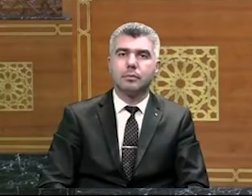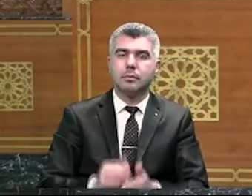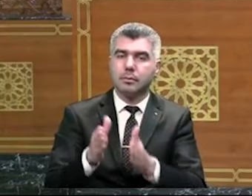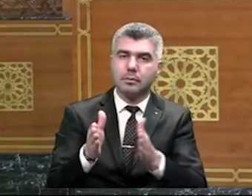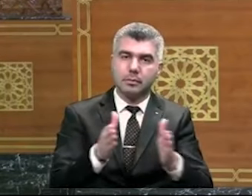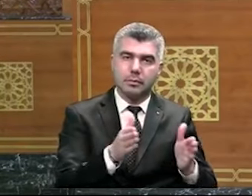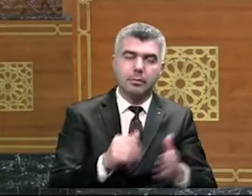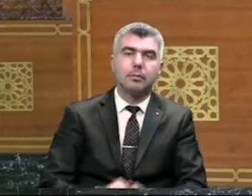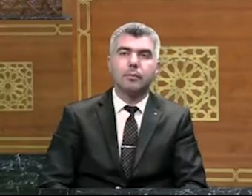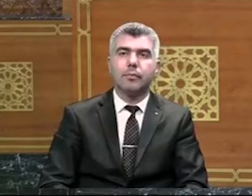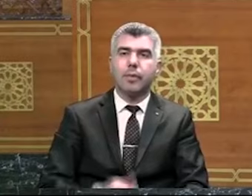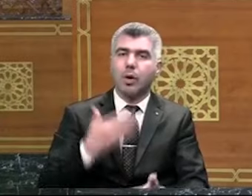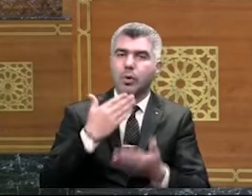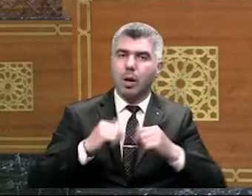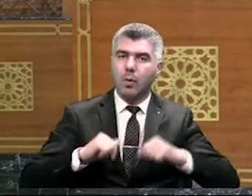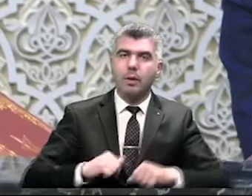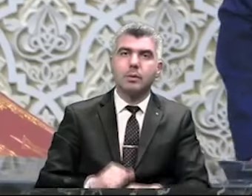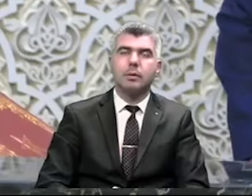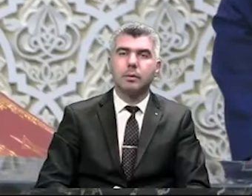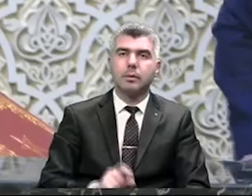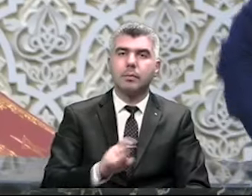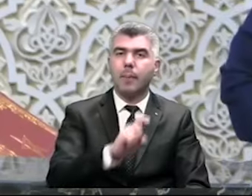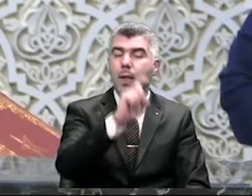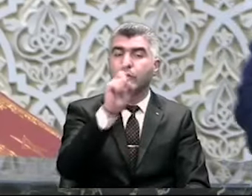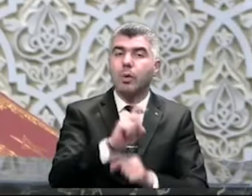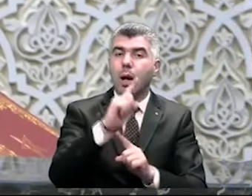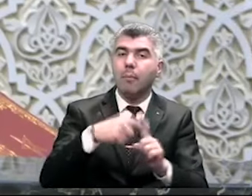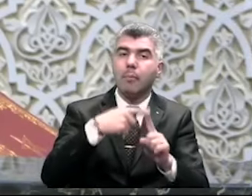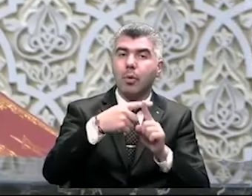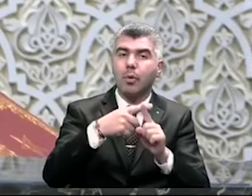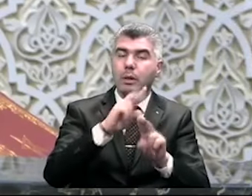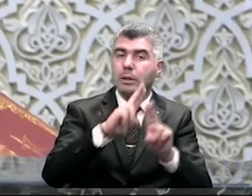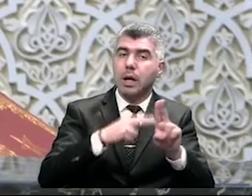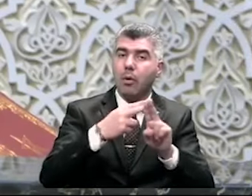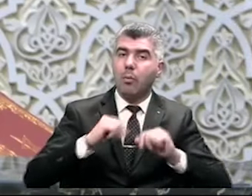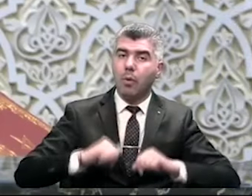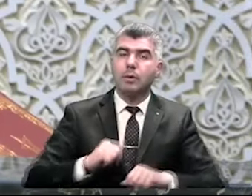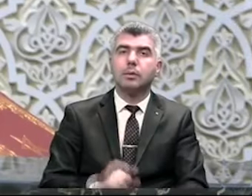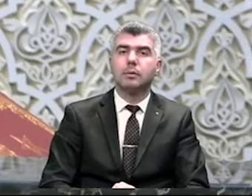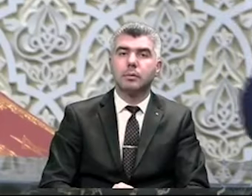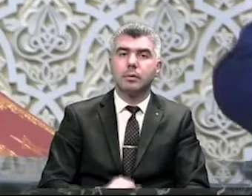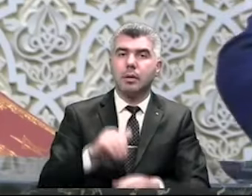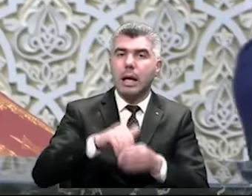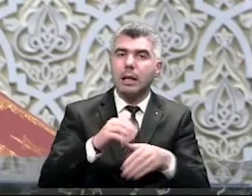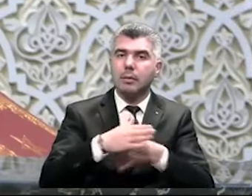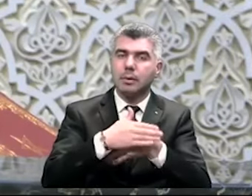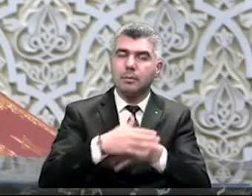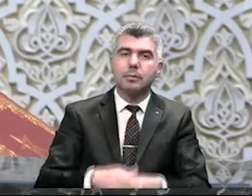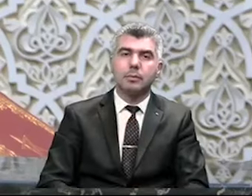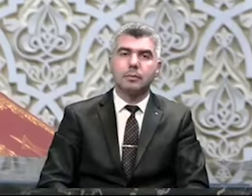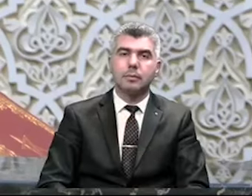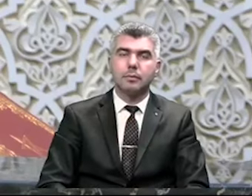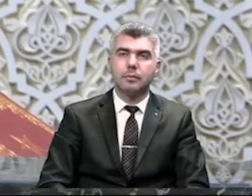لكم شكرا السيد الوزير المحترم اذا في اطار التعقيب على رد السيد الوزير اعطي الكلمه بدايه لفريق التجمع الوطني الاحر تفضلوا